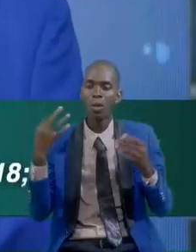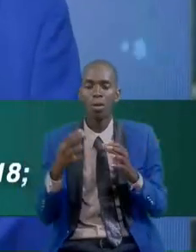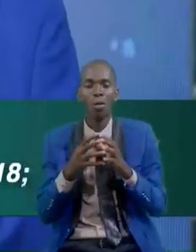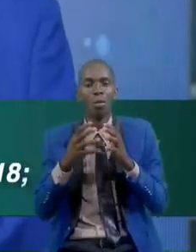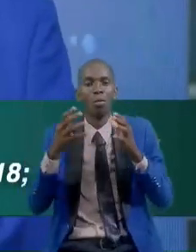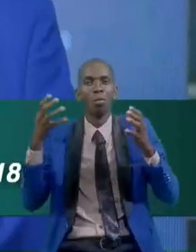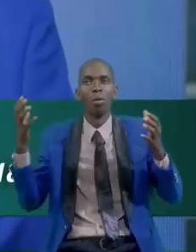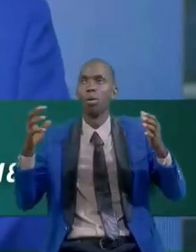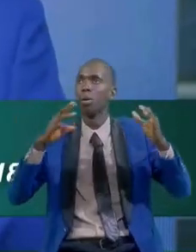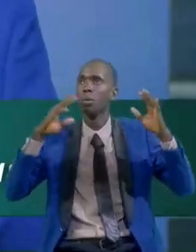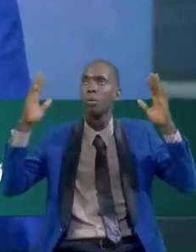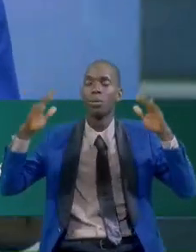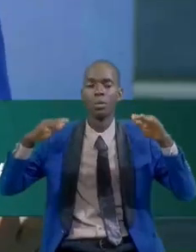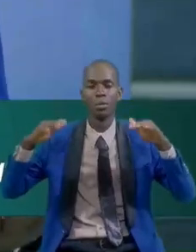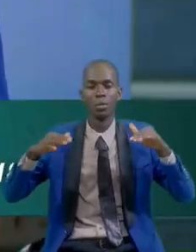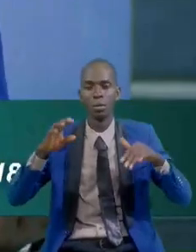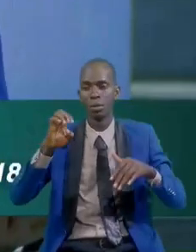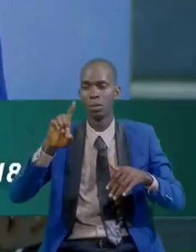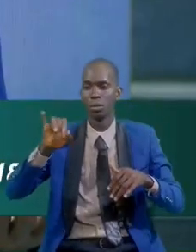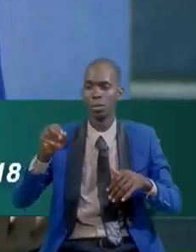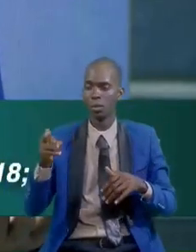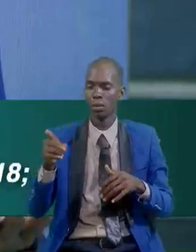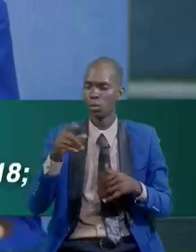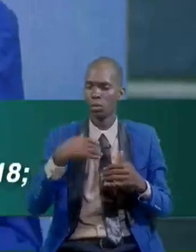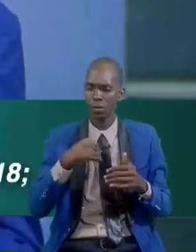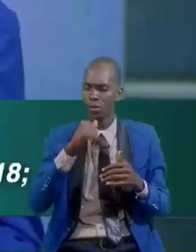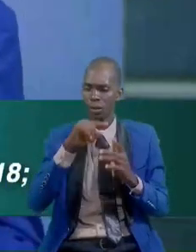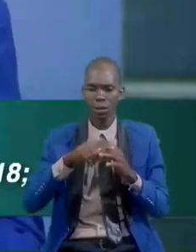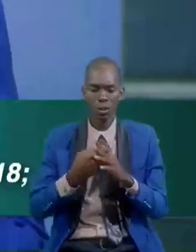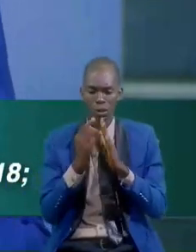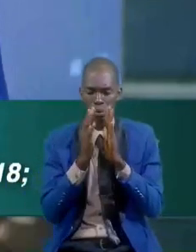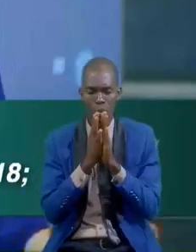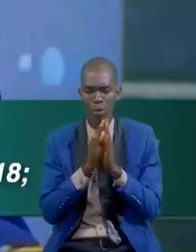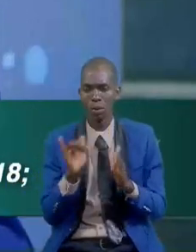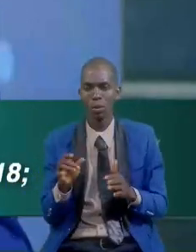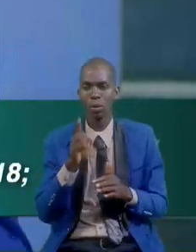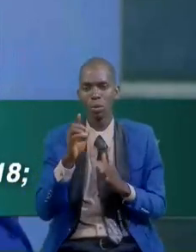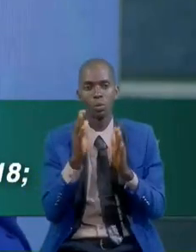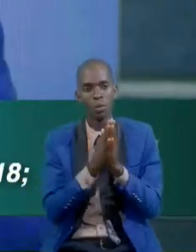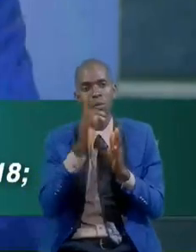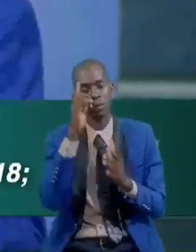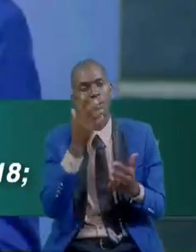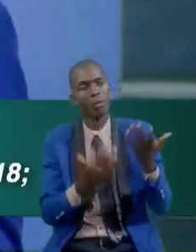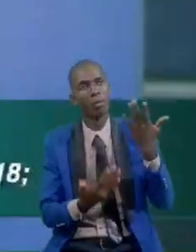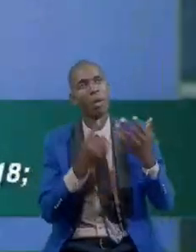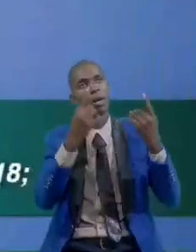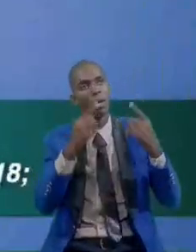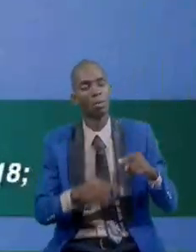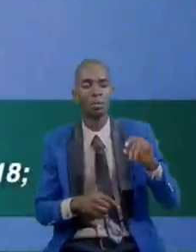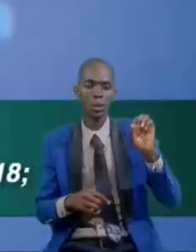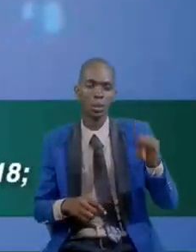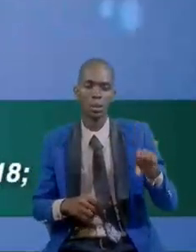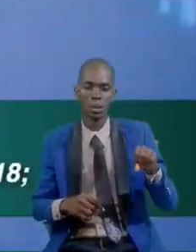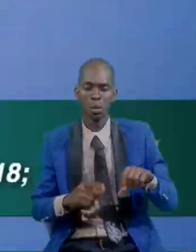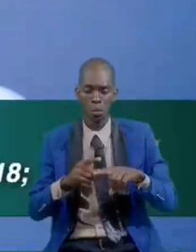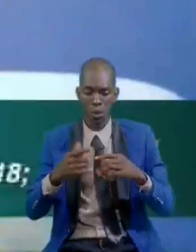pluie. Élie, tu n'as même pas encore prié. Tu as prié pour le feu est tombé.